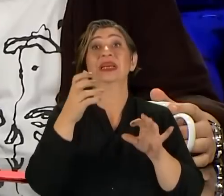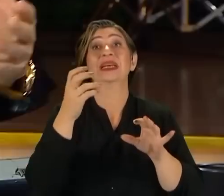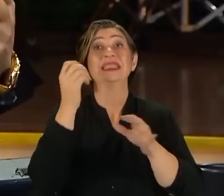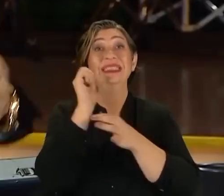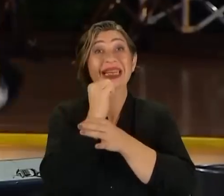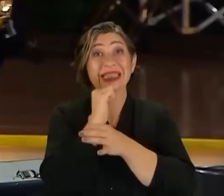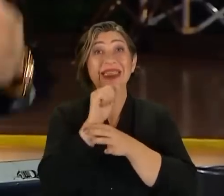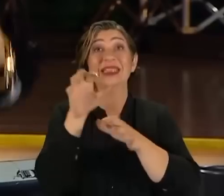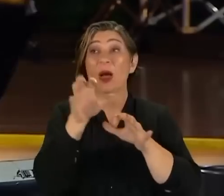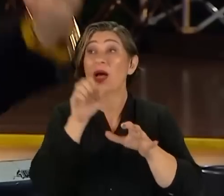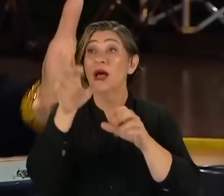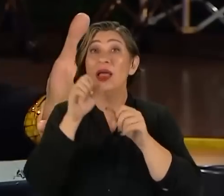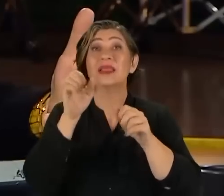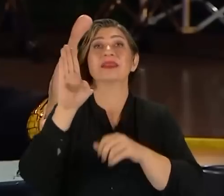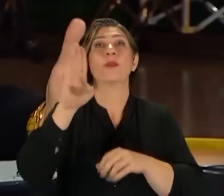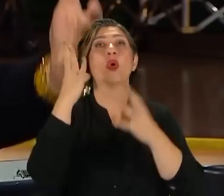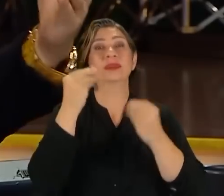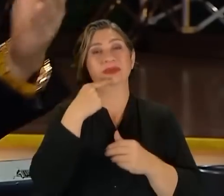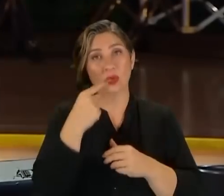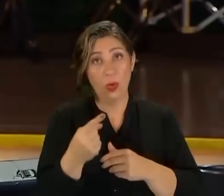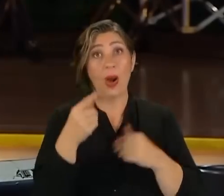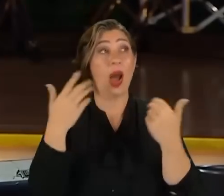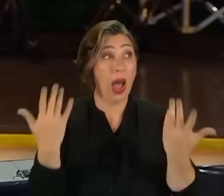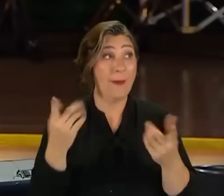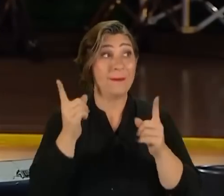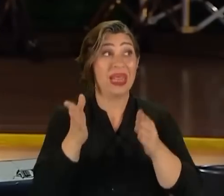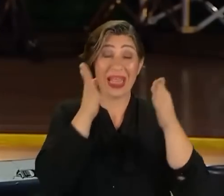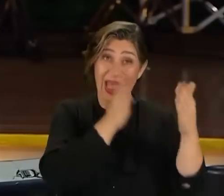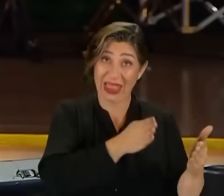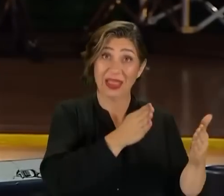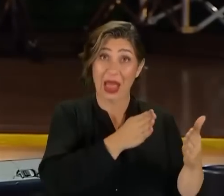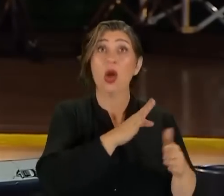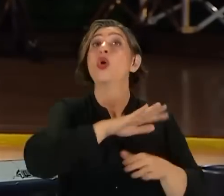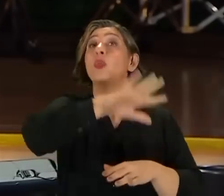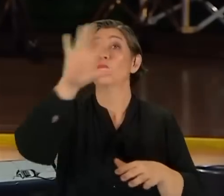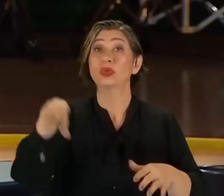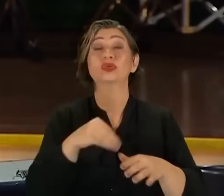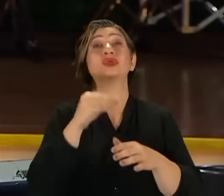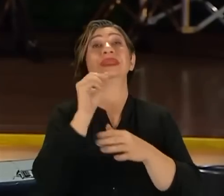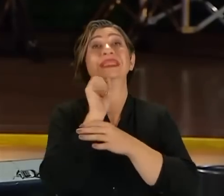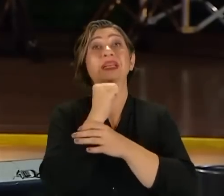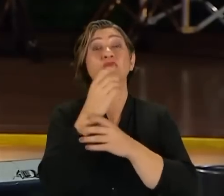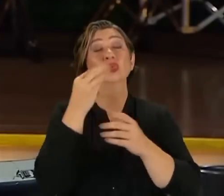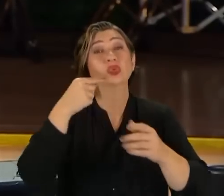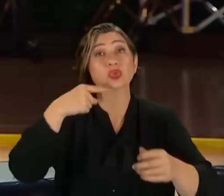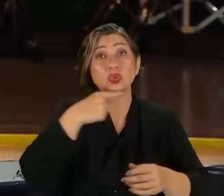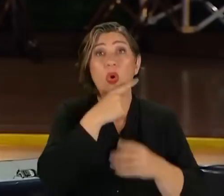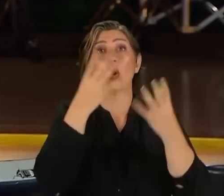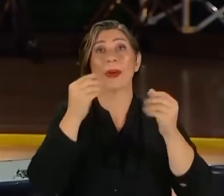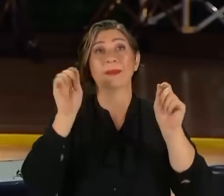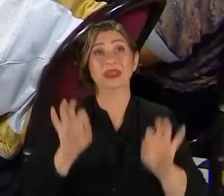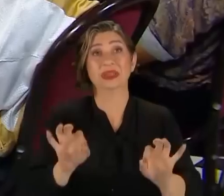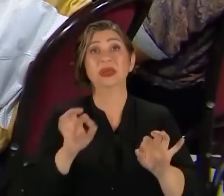da sanatın tüketilmesinin demokratik hale gelmesi diyorum. Ama bir yandan da bütün sanatçıları büyük bir zora soktu.